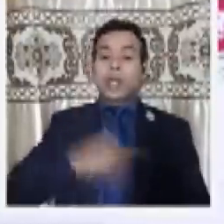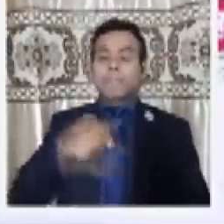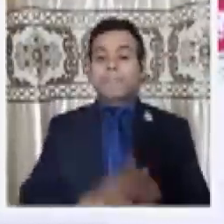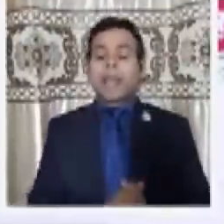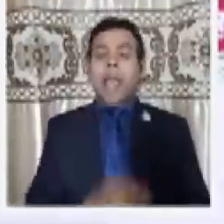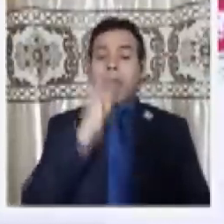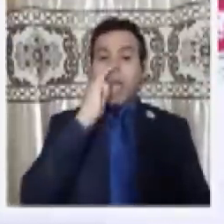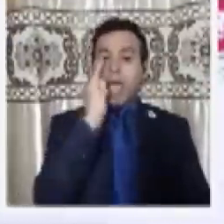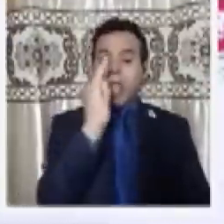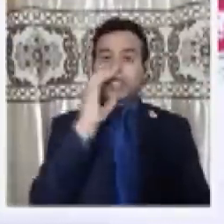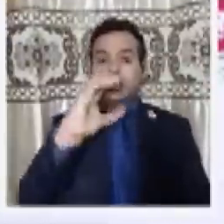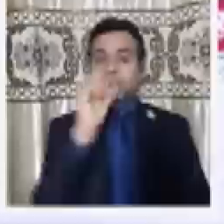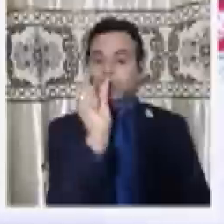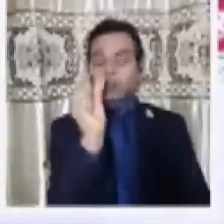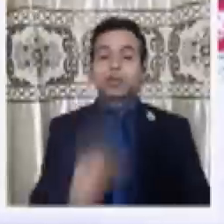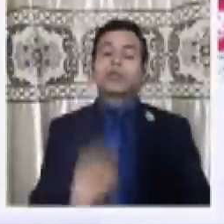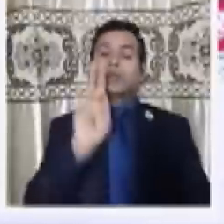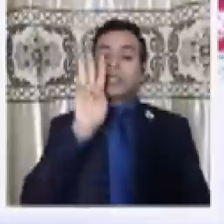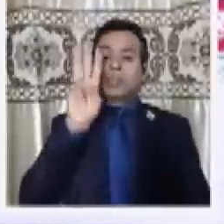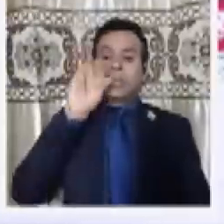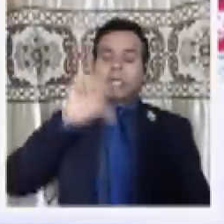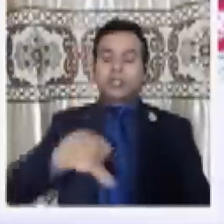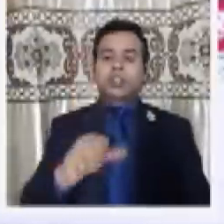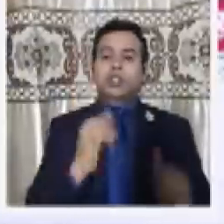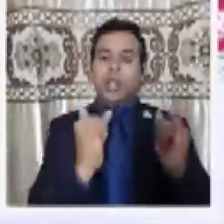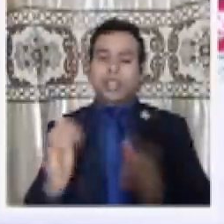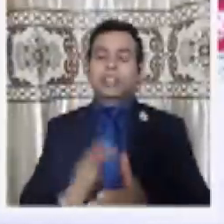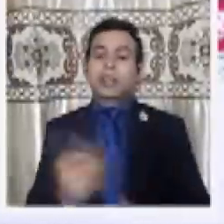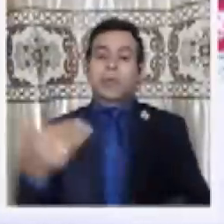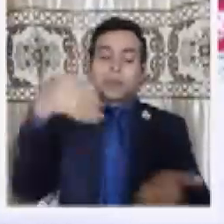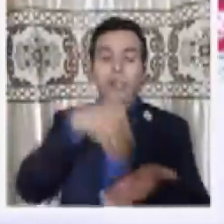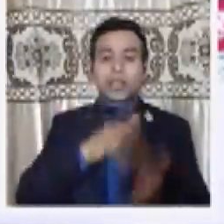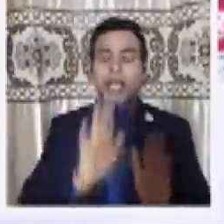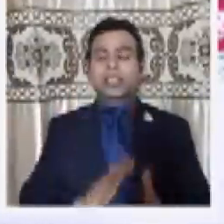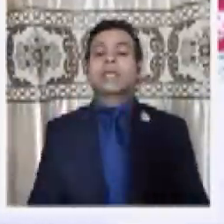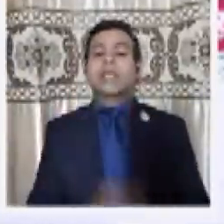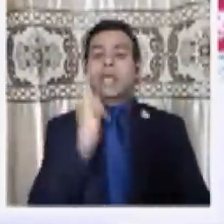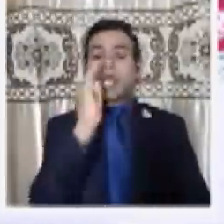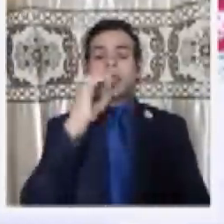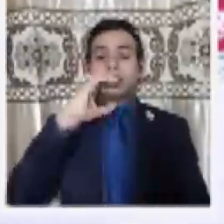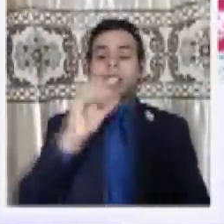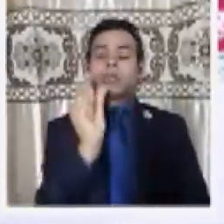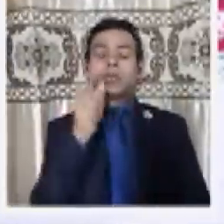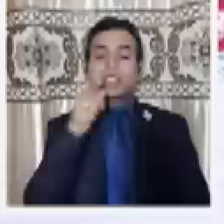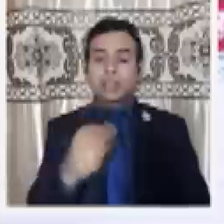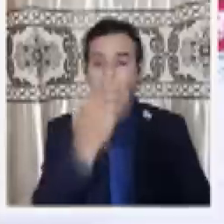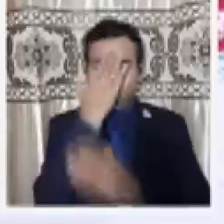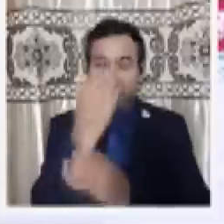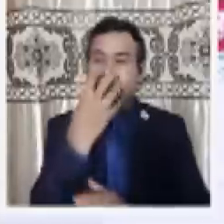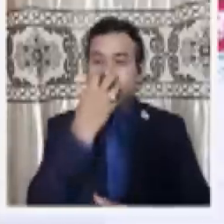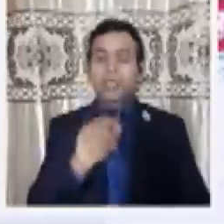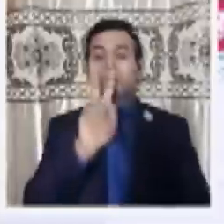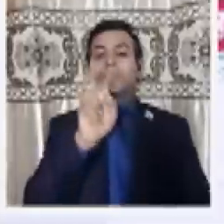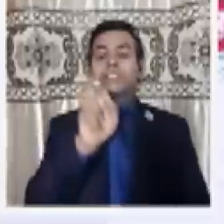343টি। চট্টগ্রাম মহানগরীতে আইসিইউ শয্যা সংখ্যা 39টি, ভর্তি